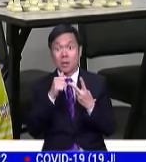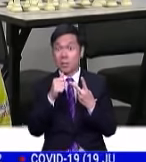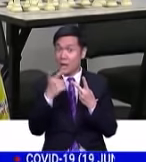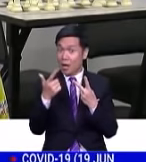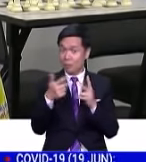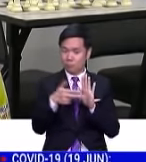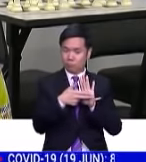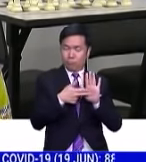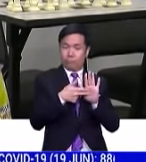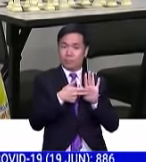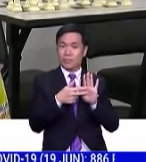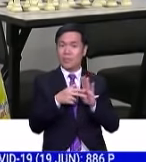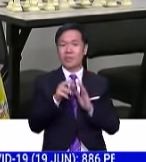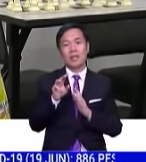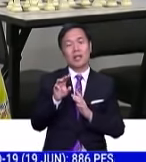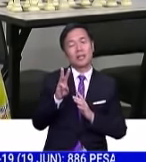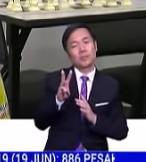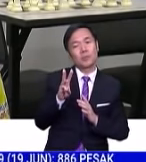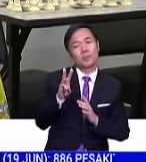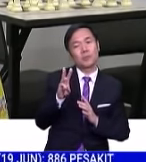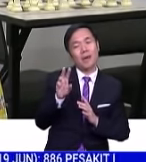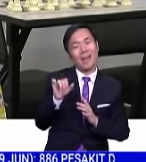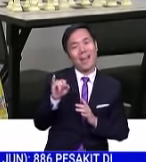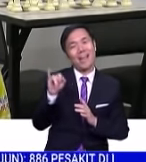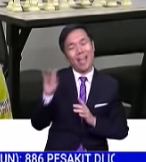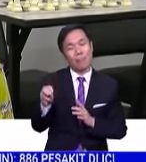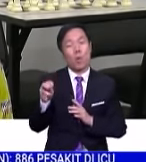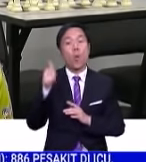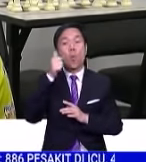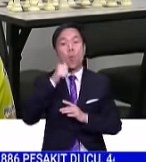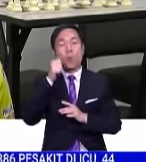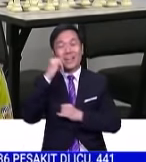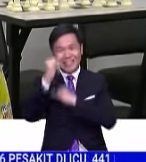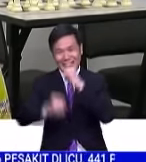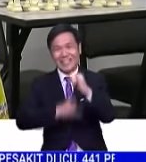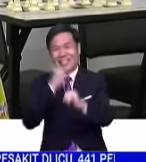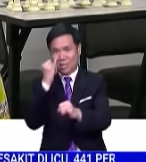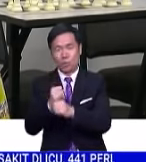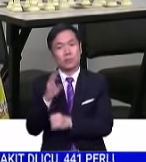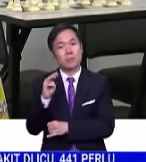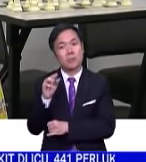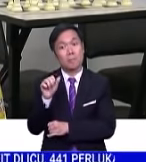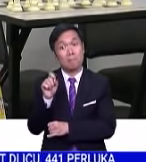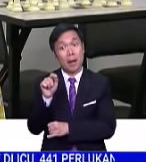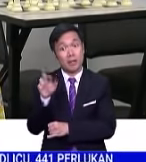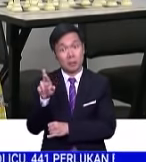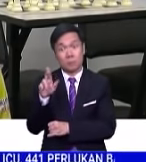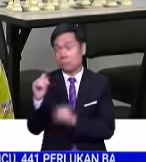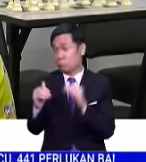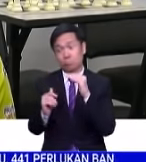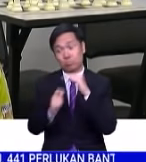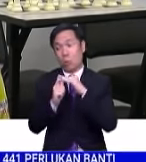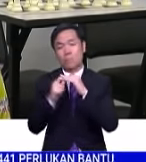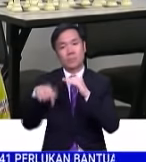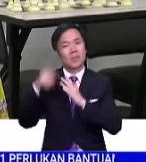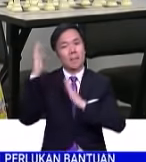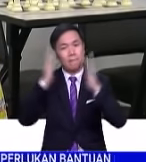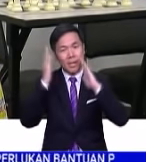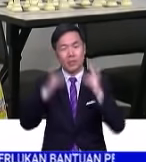title WIM Women International Master, so one of the highest lah dalam Malaysia. Begitu juga